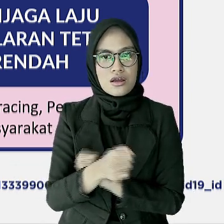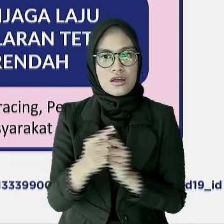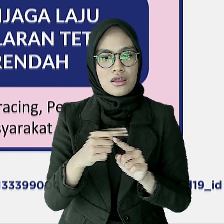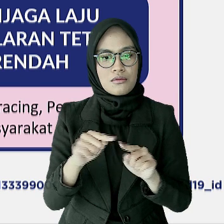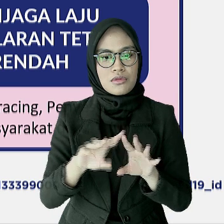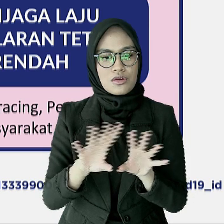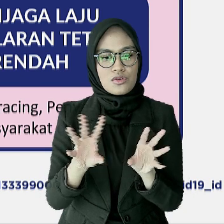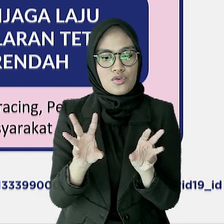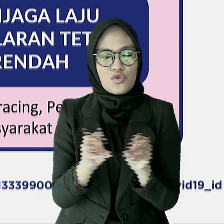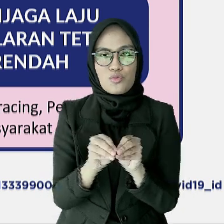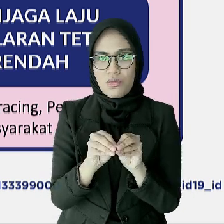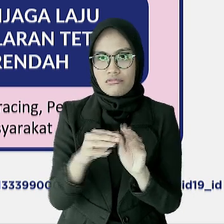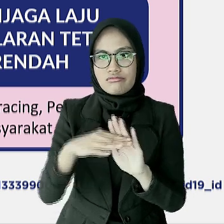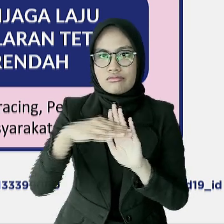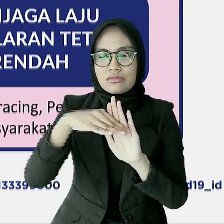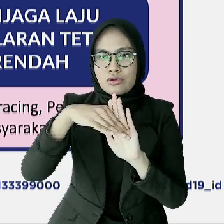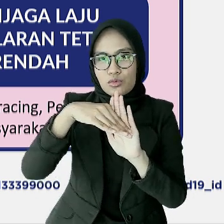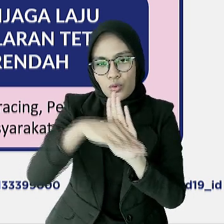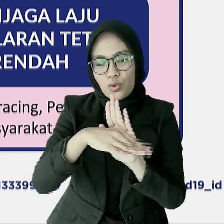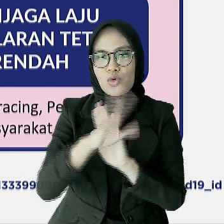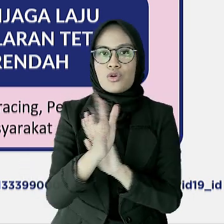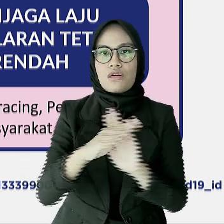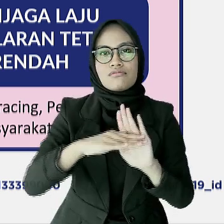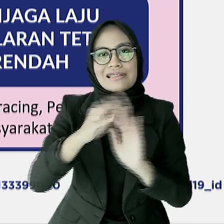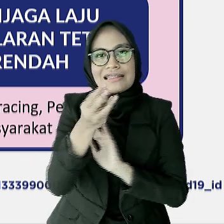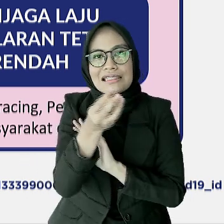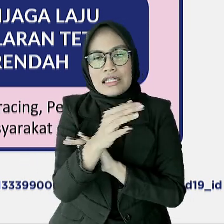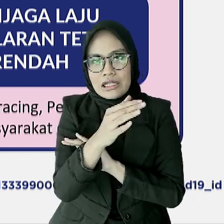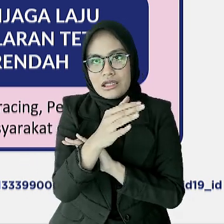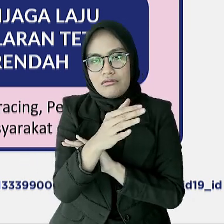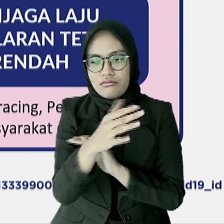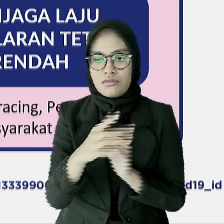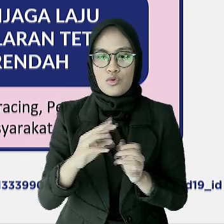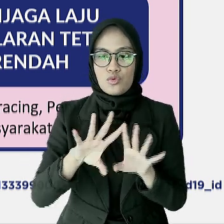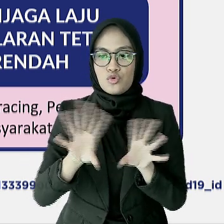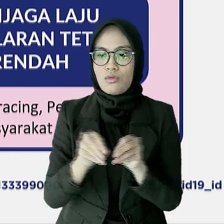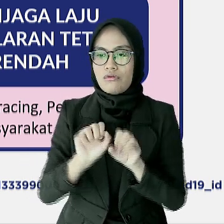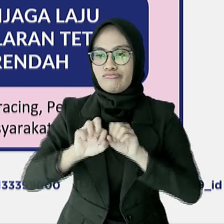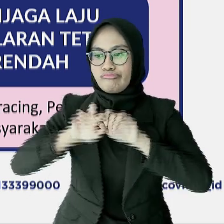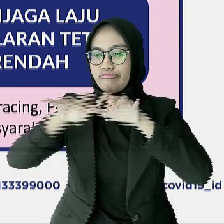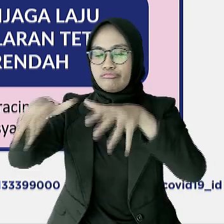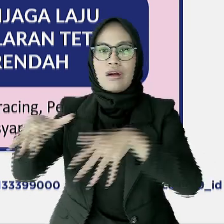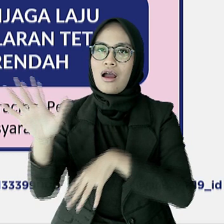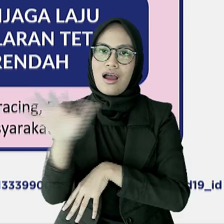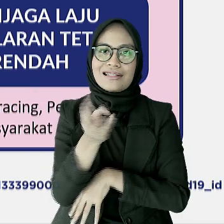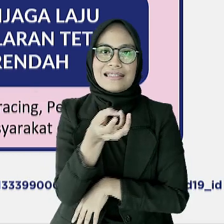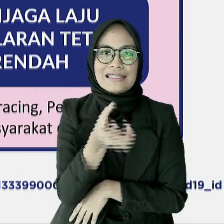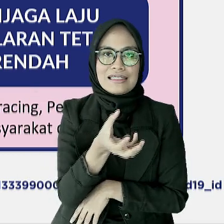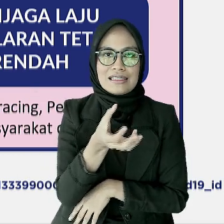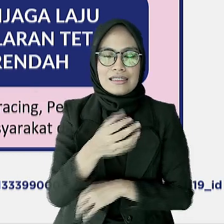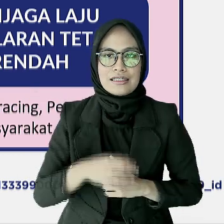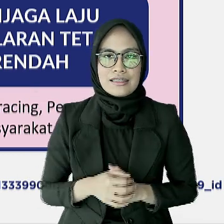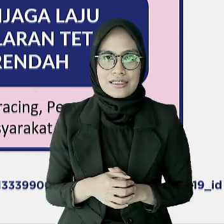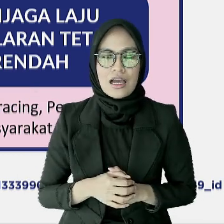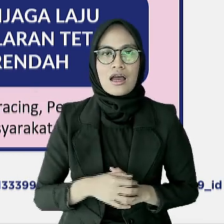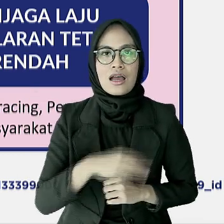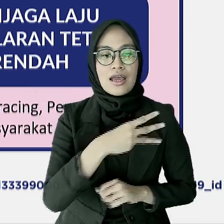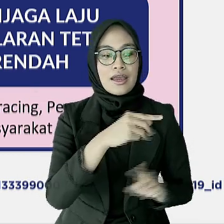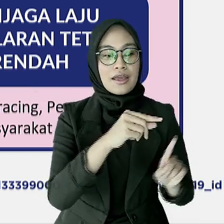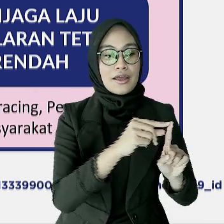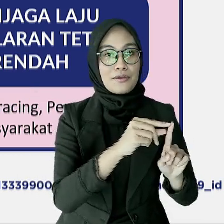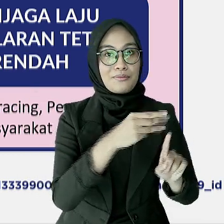jumlah kasus yang rendah, dengan laju penularan yang stagnan. Tahapan epidemi menjadi pandemi